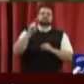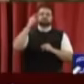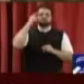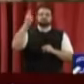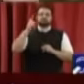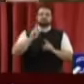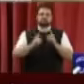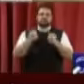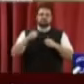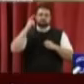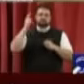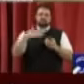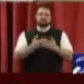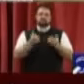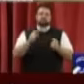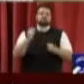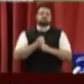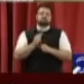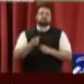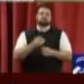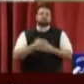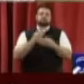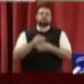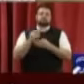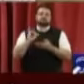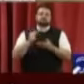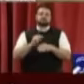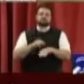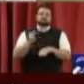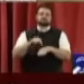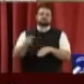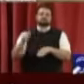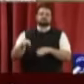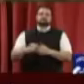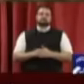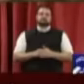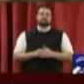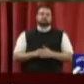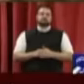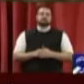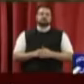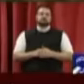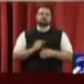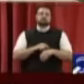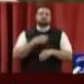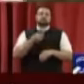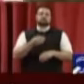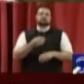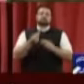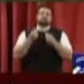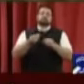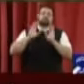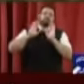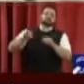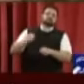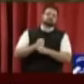De îmi faci tu? De ce? Hai, ajută-mă că am nevoie și data asta. Și data asta. Și la un moment dat, îmi focă și zic, băi, mai bine îl lăsăm în plată al Dumnezeu să